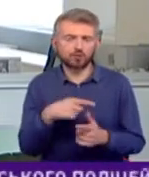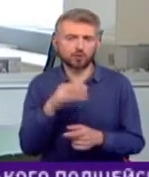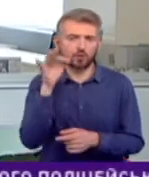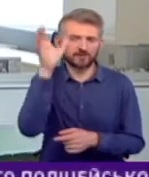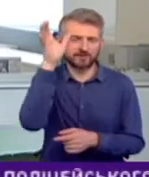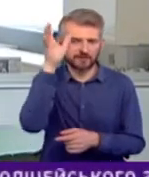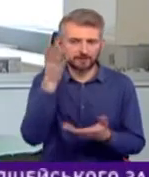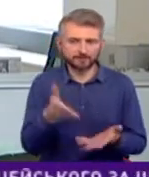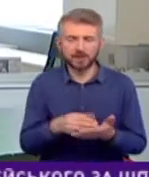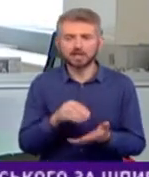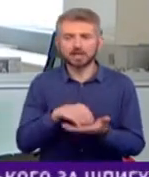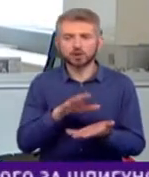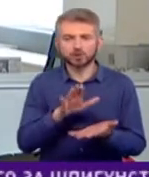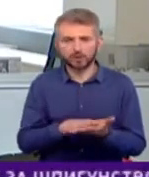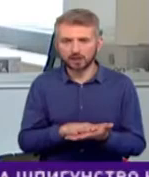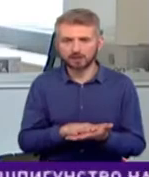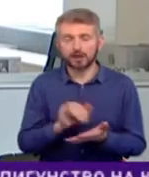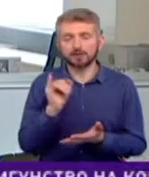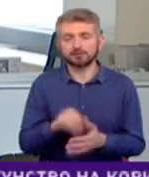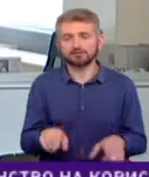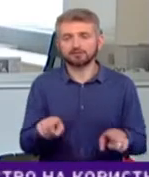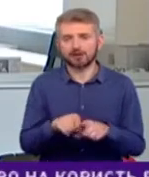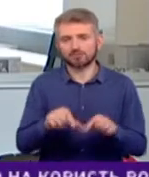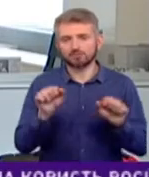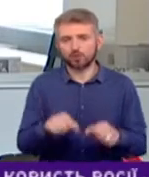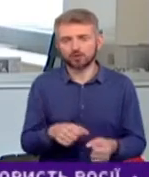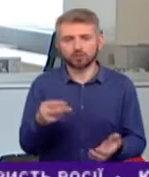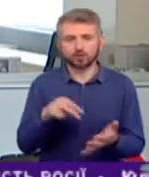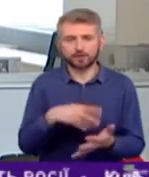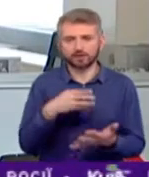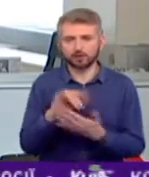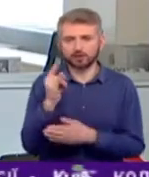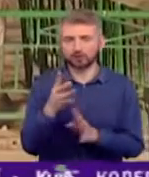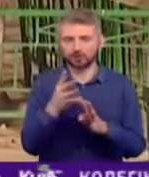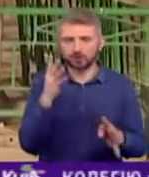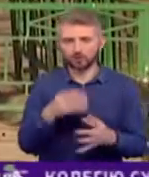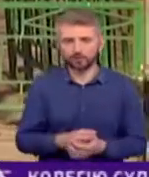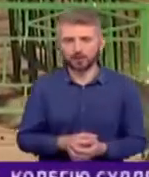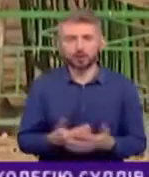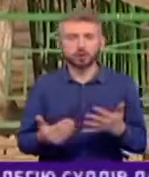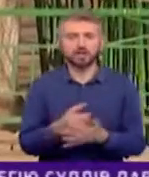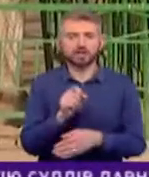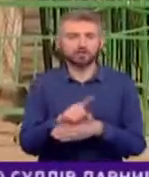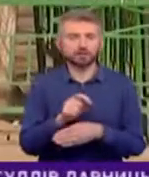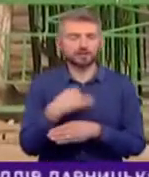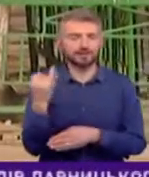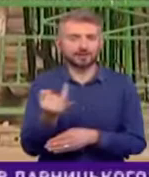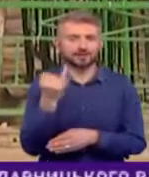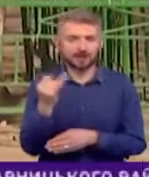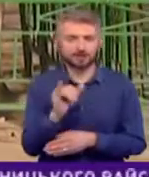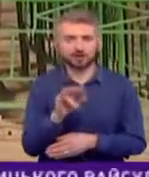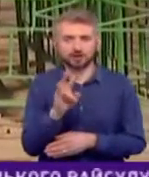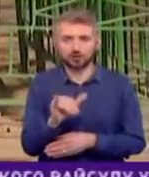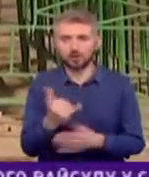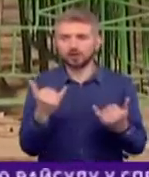освіта.KyivCity.gov.ua, зареєструватися та таким чином можна поставити свою дитину у чергу. Нові функції зацікавили Інну.